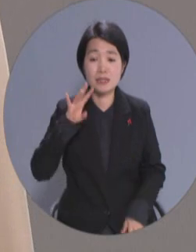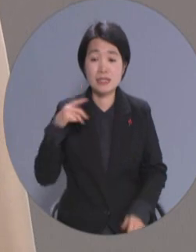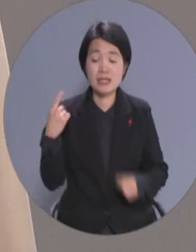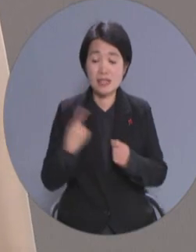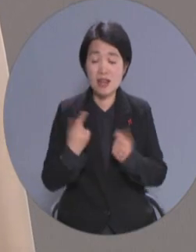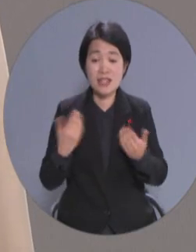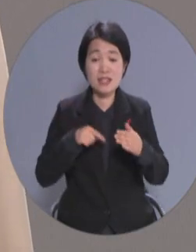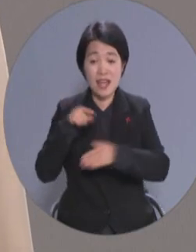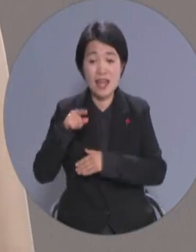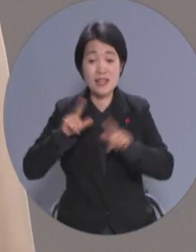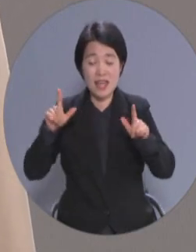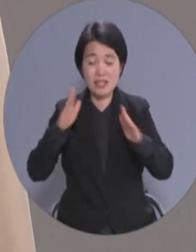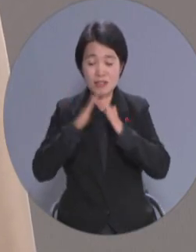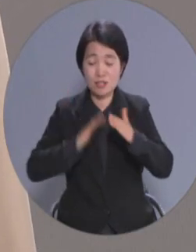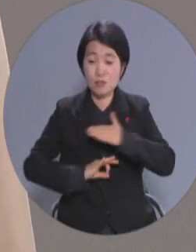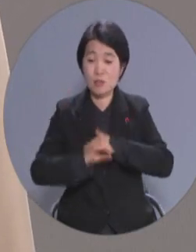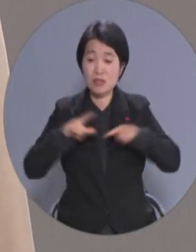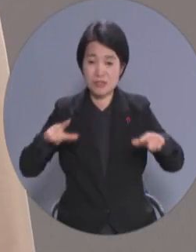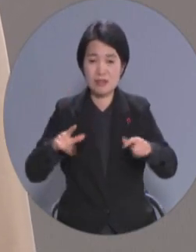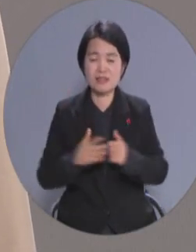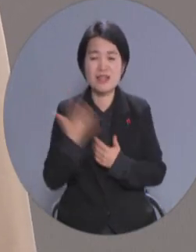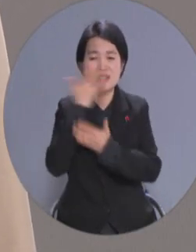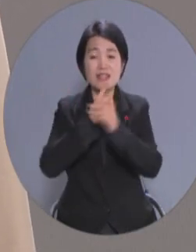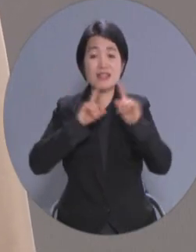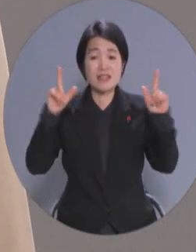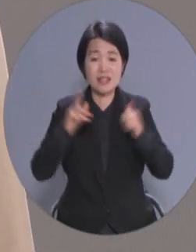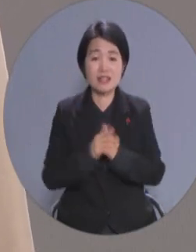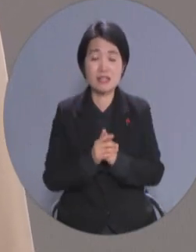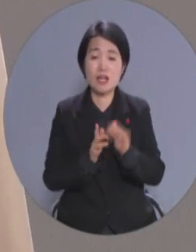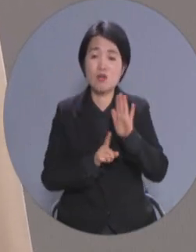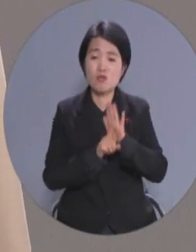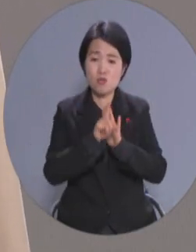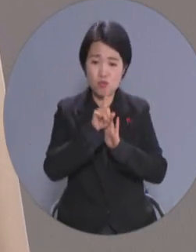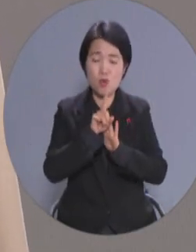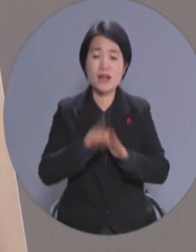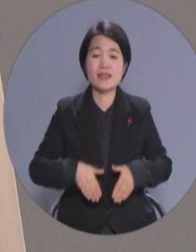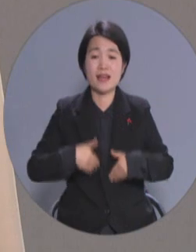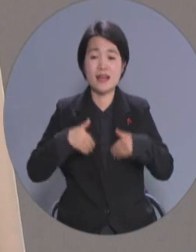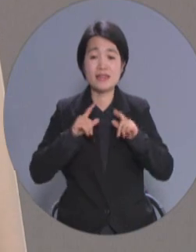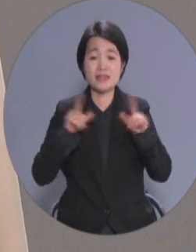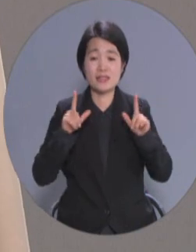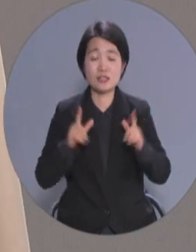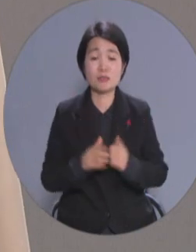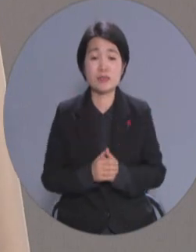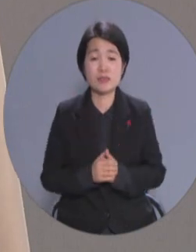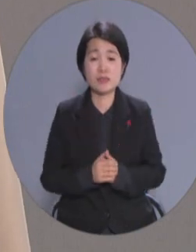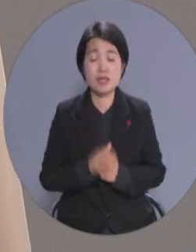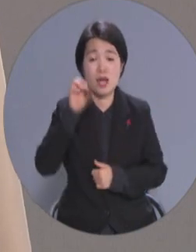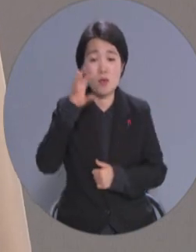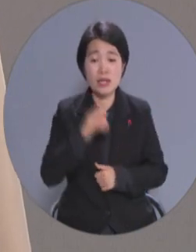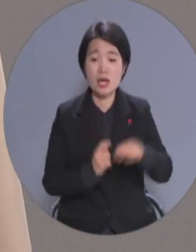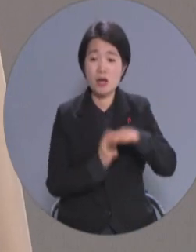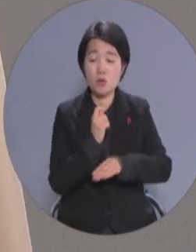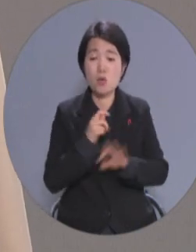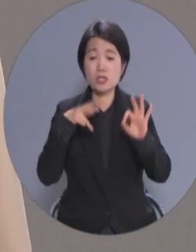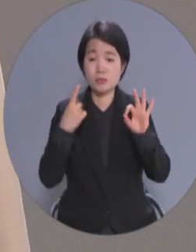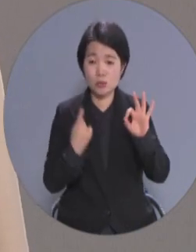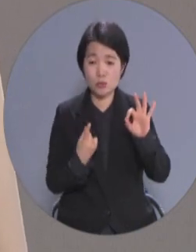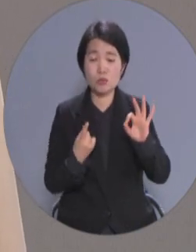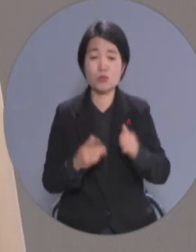출근이었던 오늘 전남 동부 지역은 대체로 흐렸지만 기운은 높게 올라 포근했습니다 광양과 고흥이 10도까지